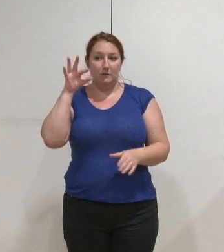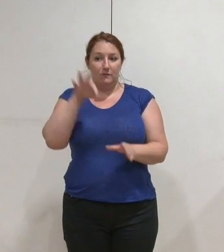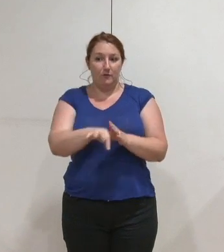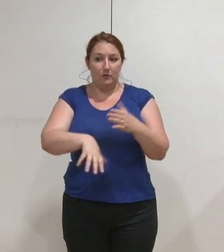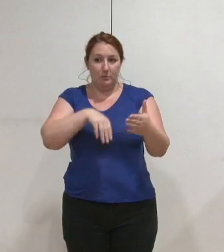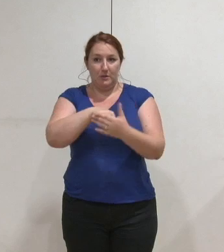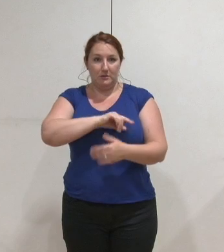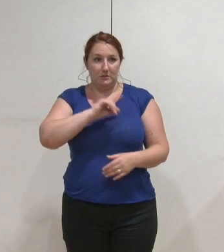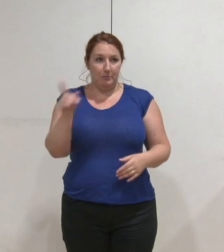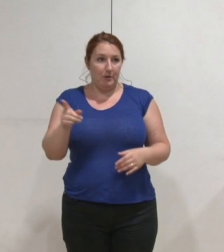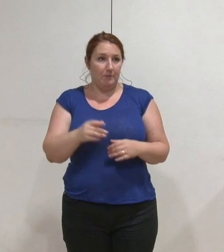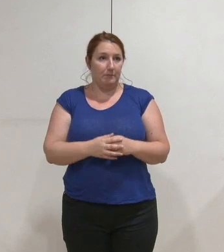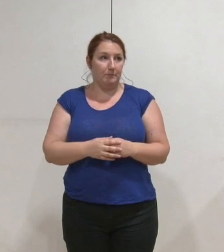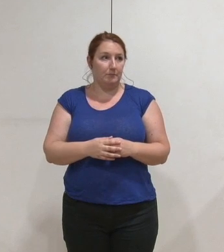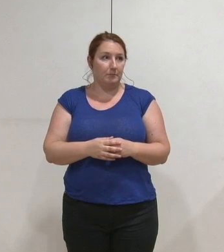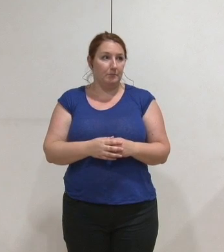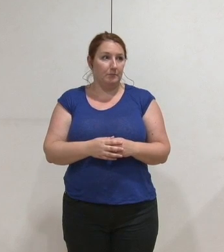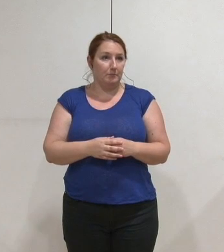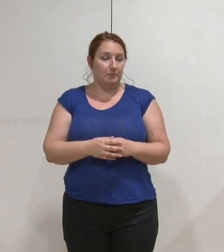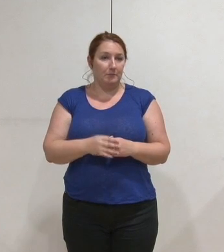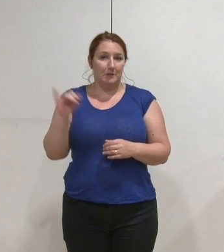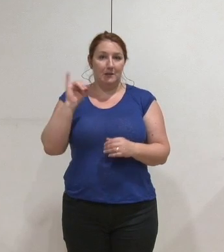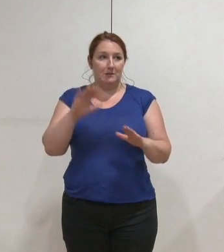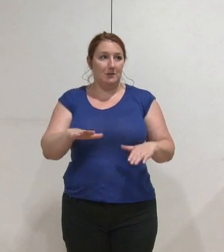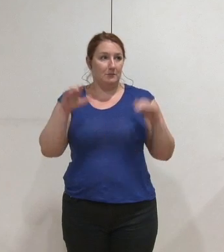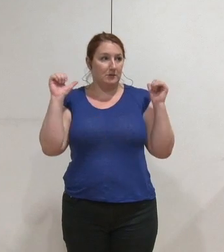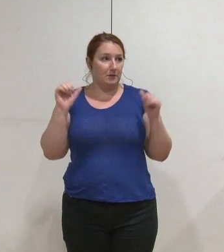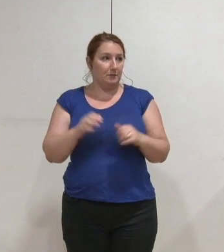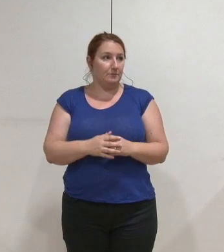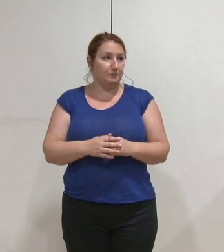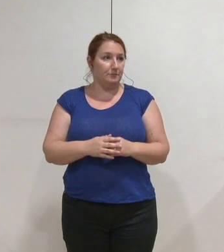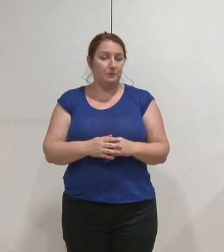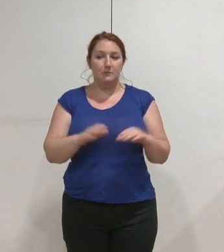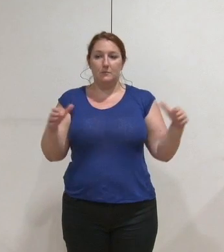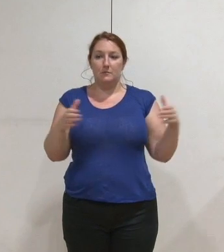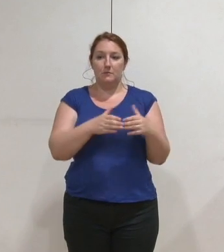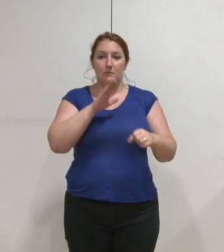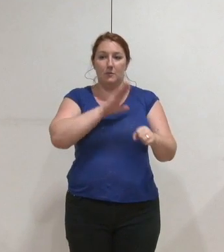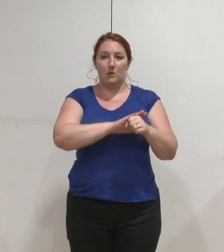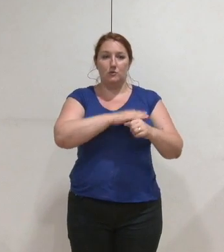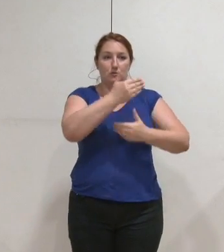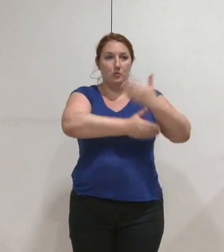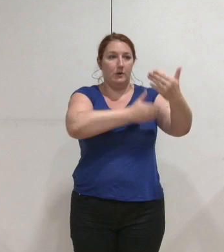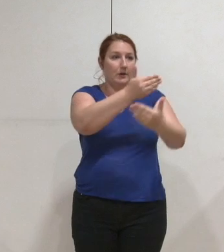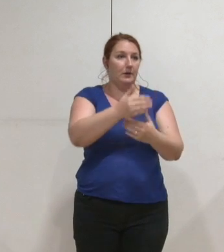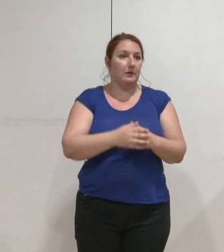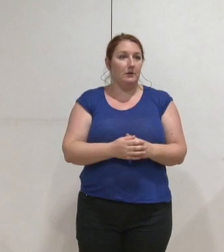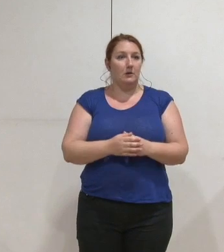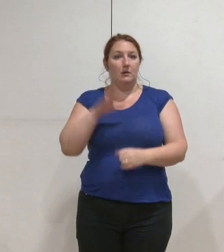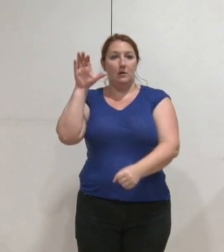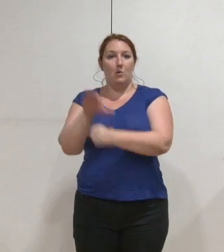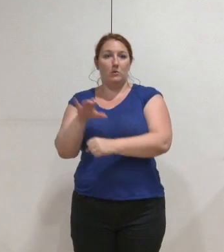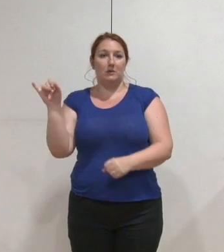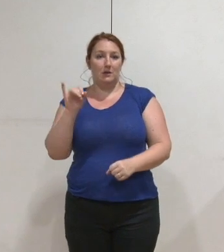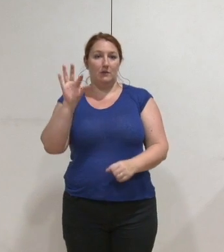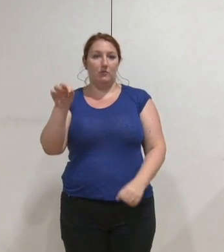au vote qui s'abstient donc le rassemblement de gauche de progrès qui vote contre